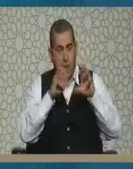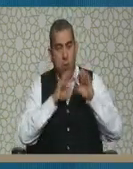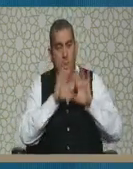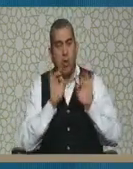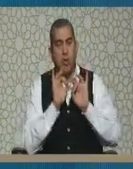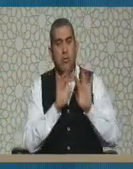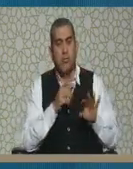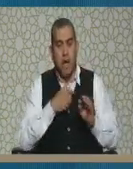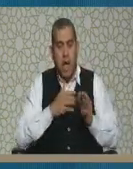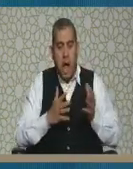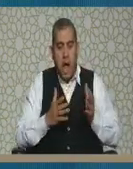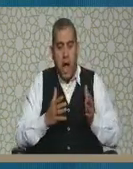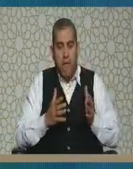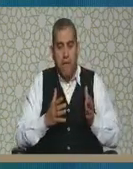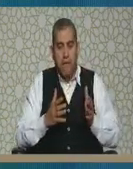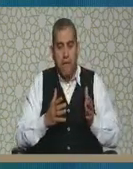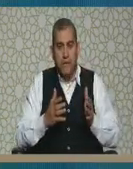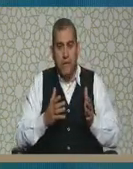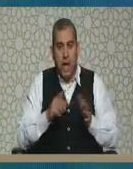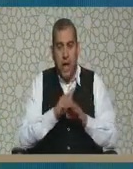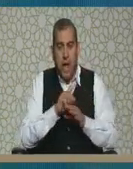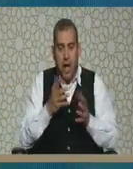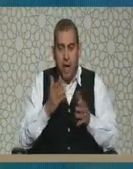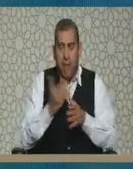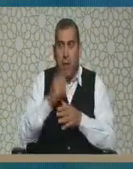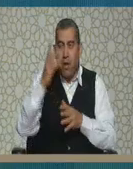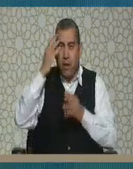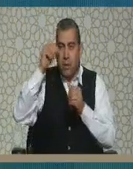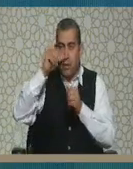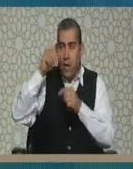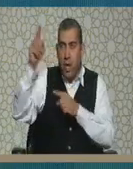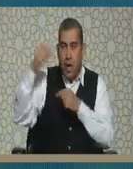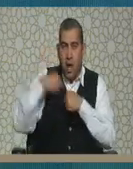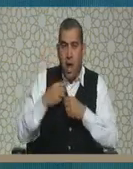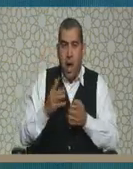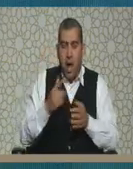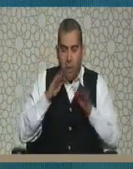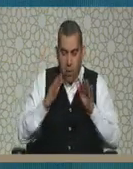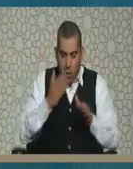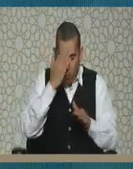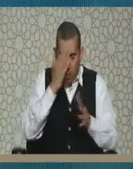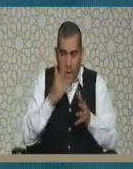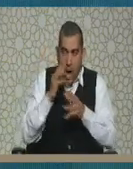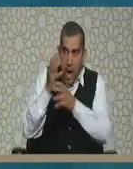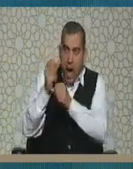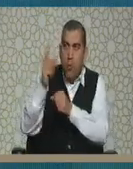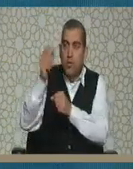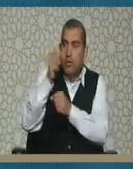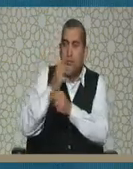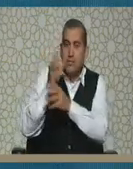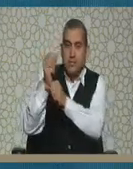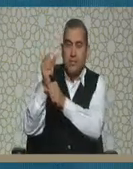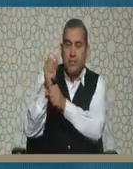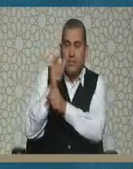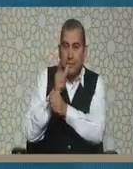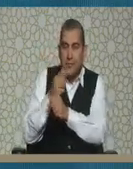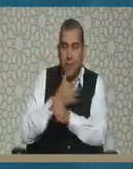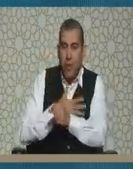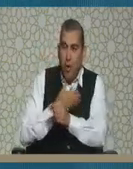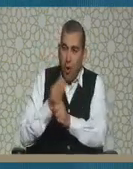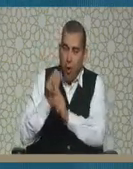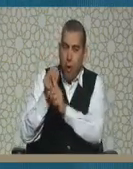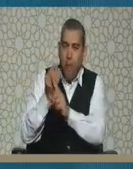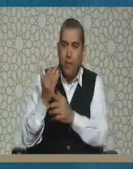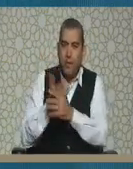خائف من الا يرضى عني فيظل يعبد الله بحثا عن رضاه لانك تبحث